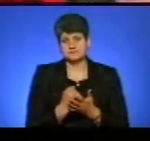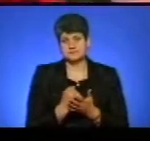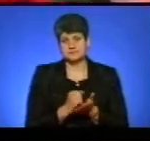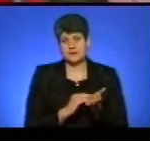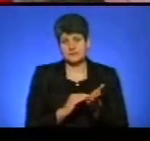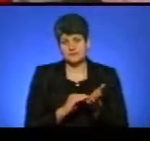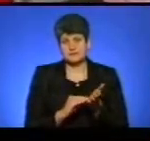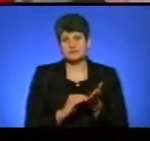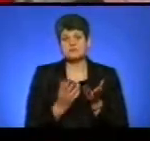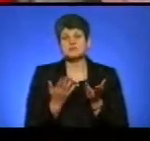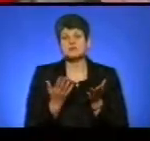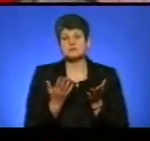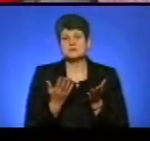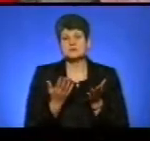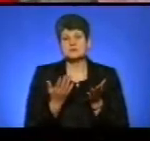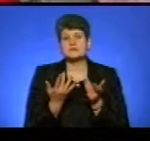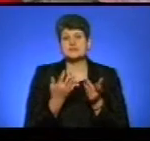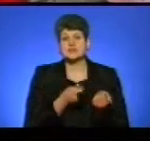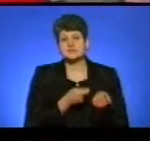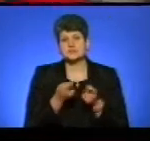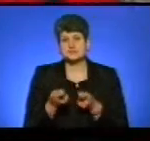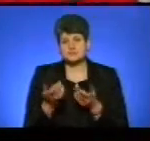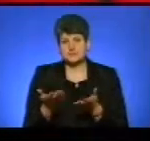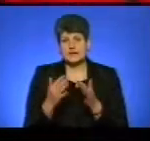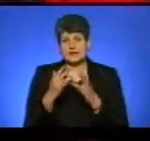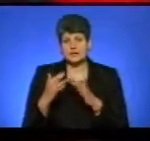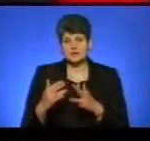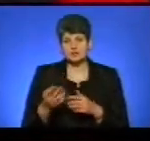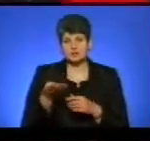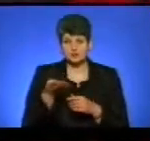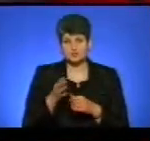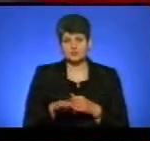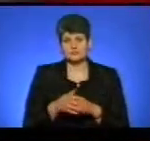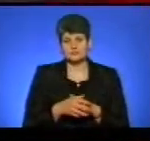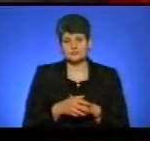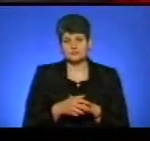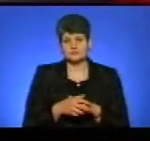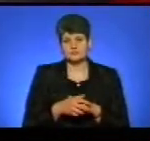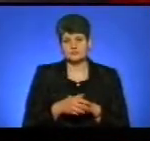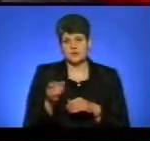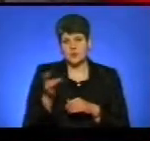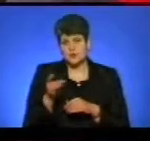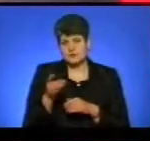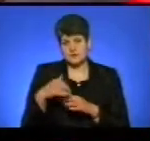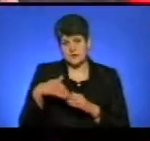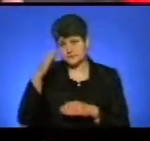Вказано, скільки відвантажено. Ялинок так само. Розміри ялинок. Розміри.